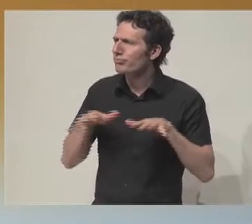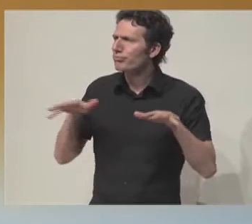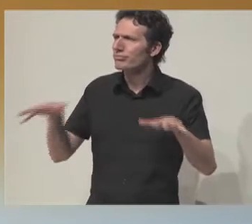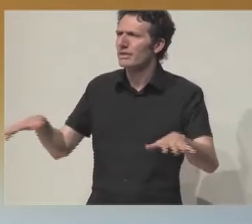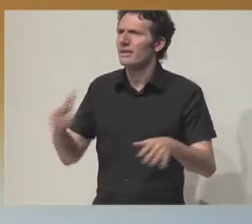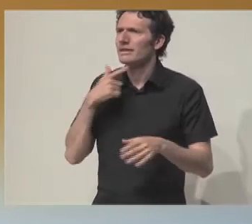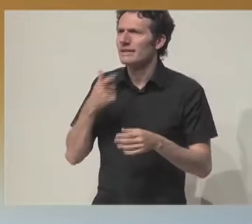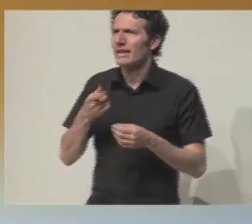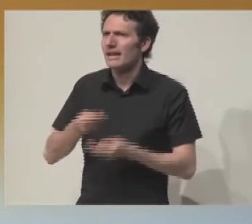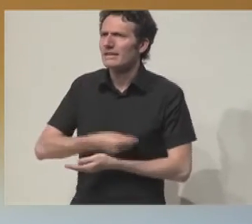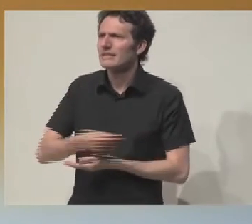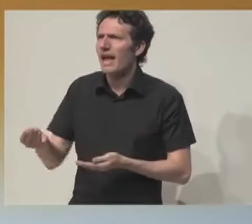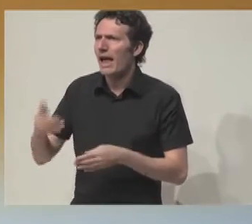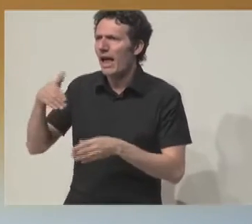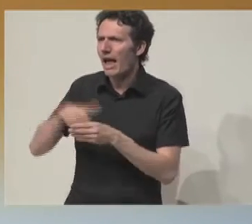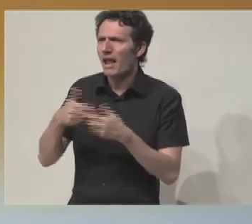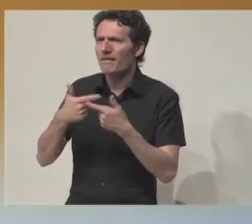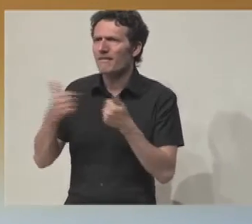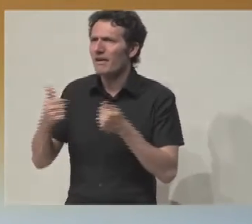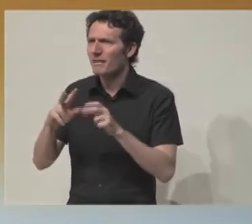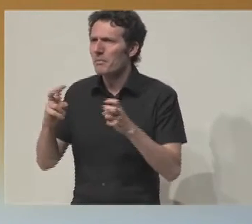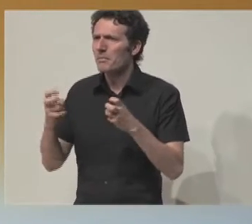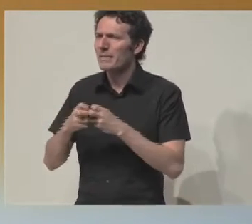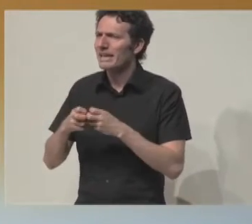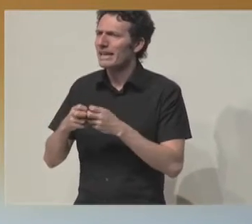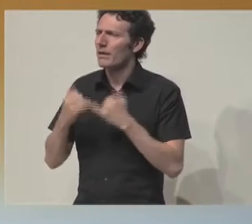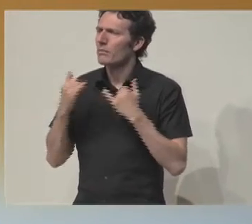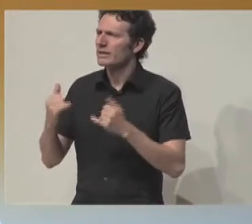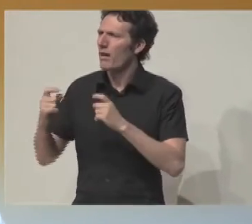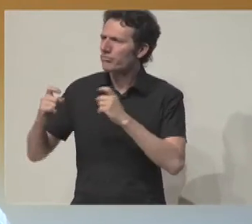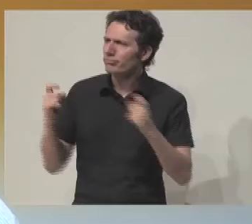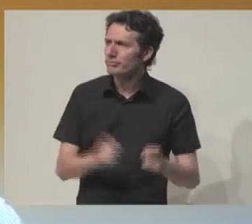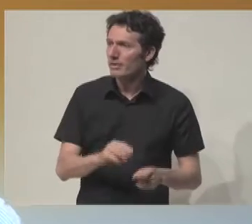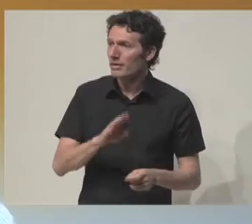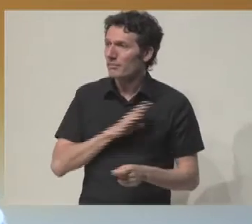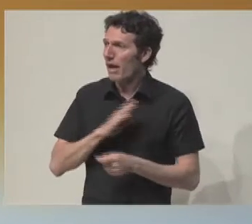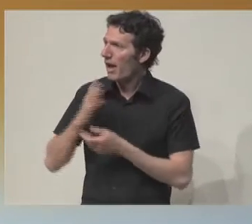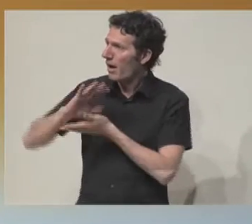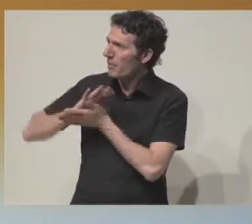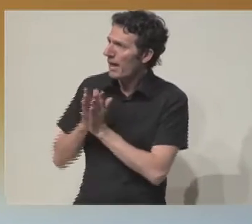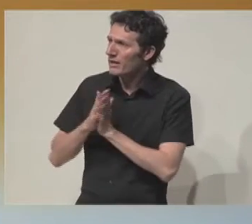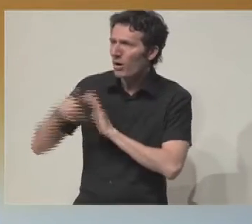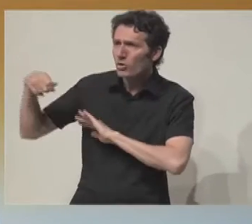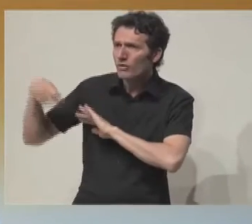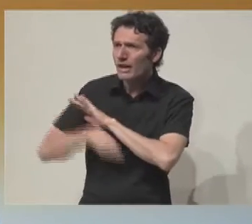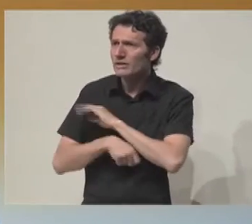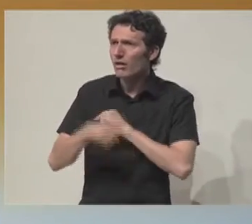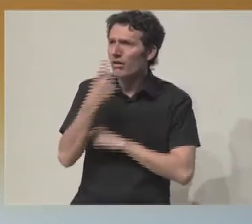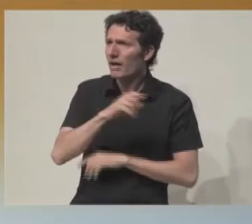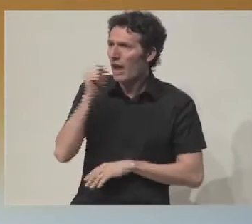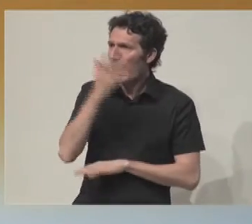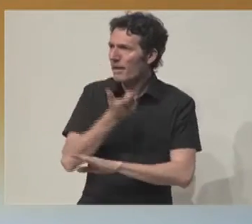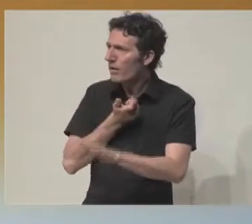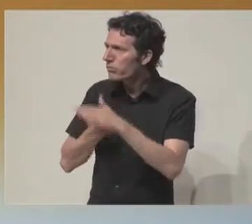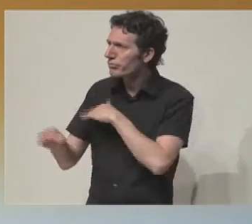céréales en particulier à des prix écrasés parce qu'ils sont écrasés par les subventions que donnent les états unis